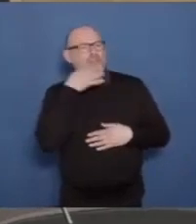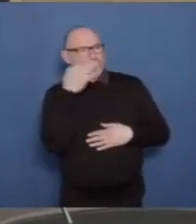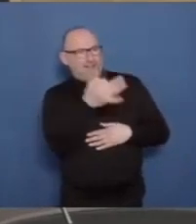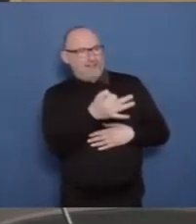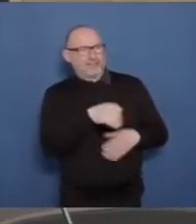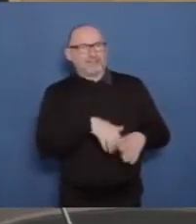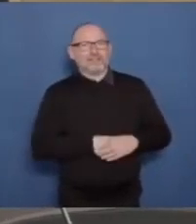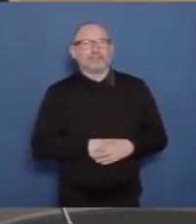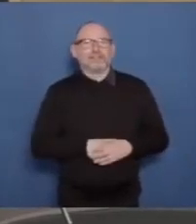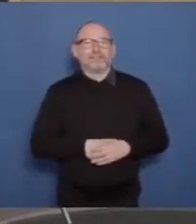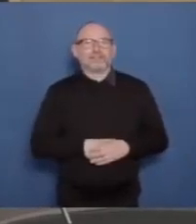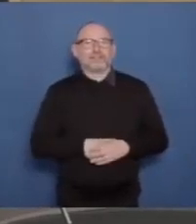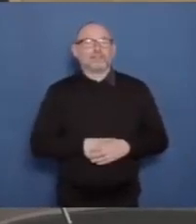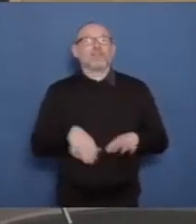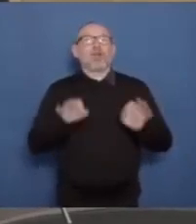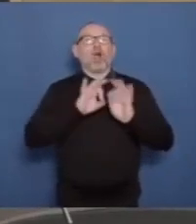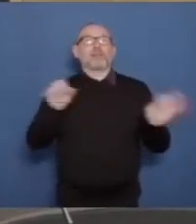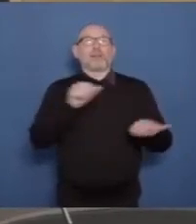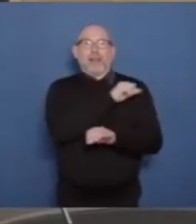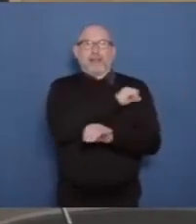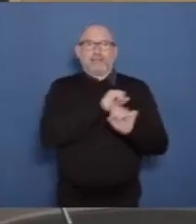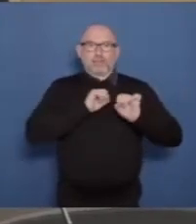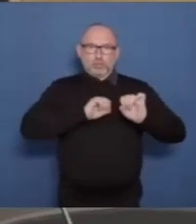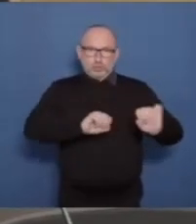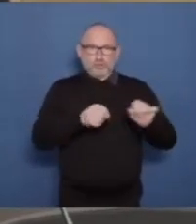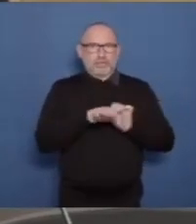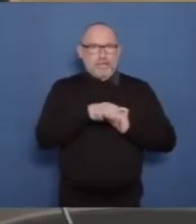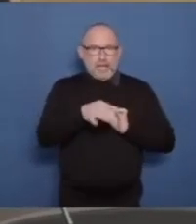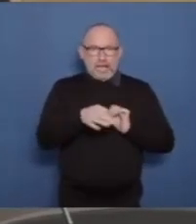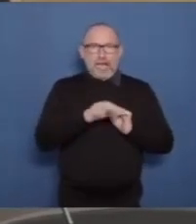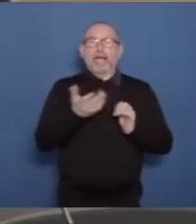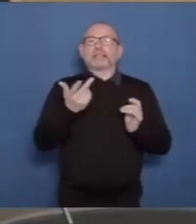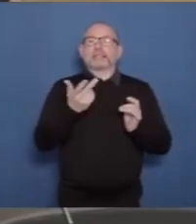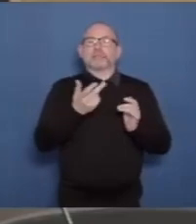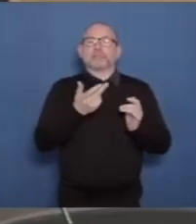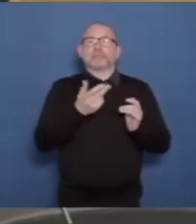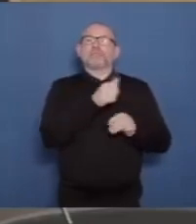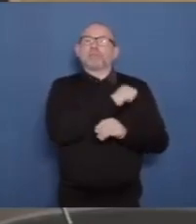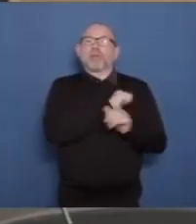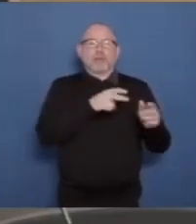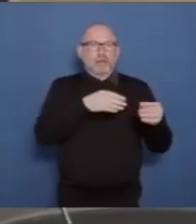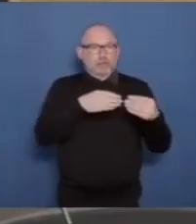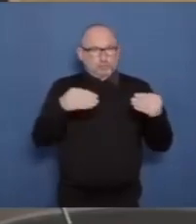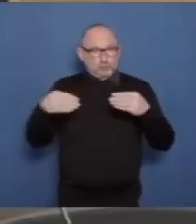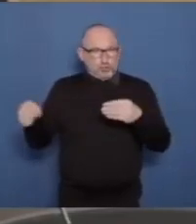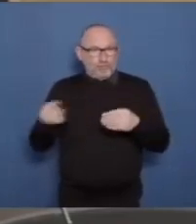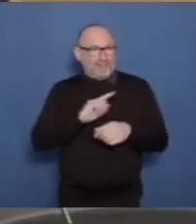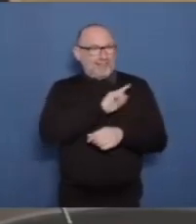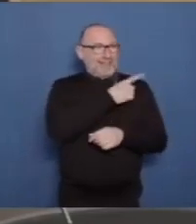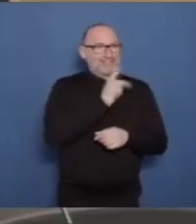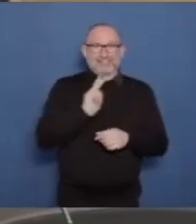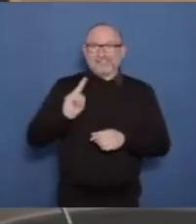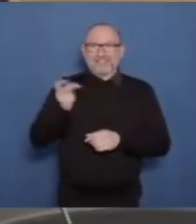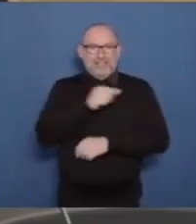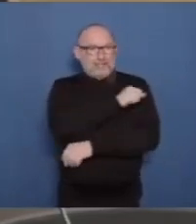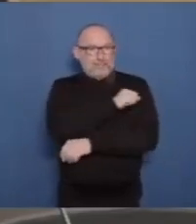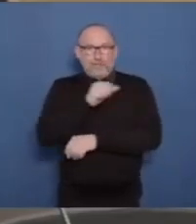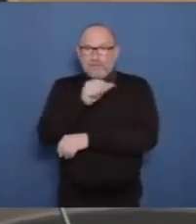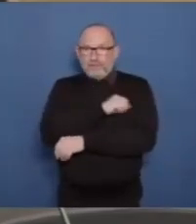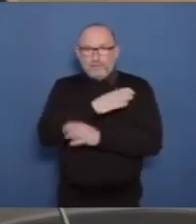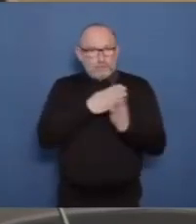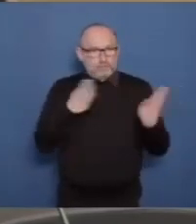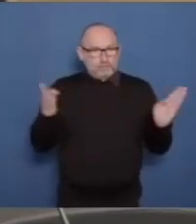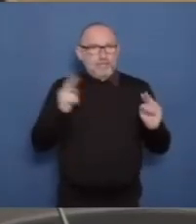Im Hinblick auf optimalen Impfschutz. Die einzelnen Vakzine haben für den Abstand zwischen erster und zweiter Impfung